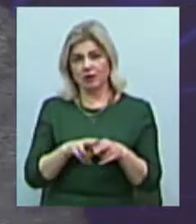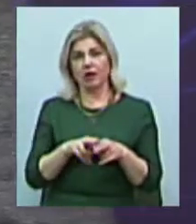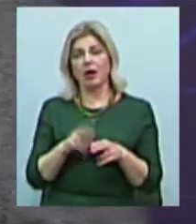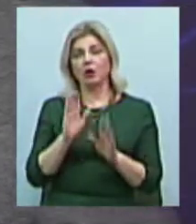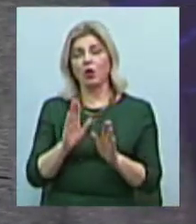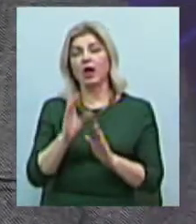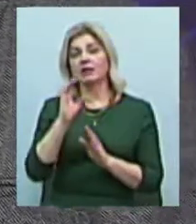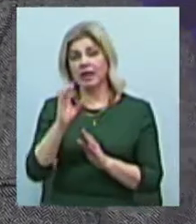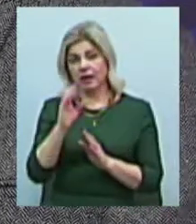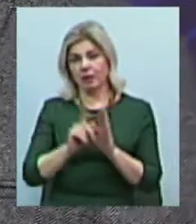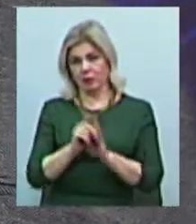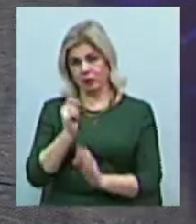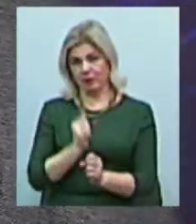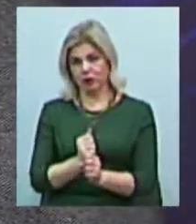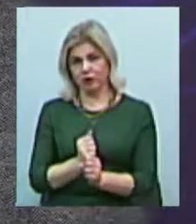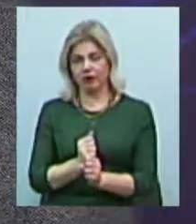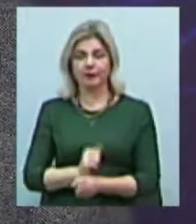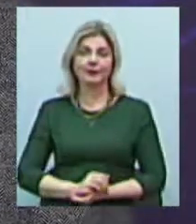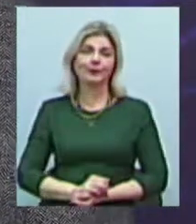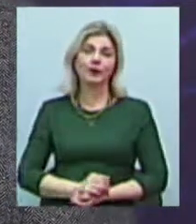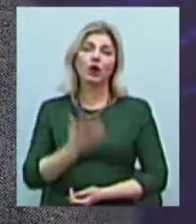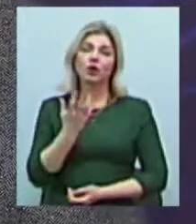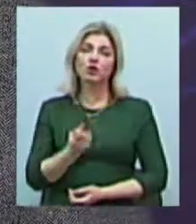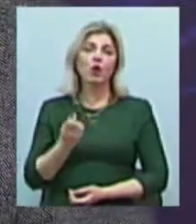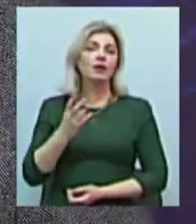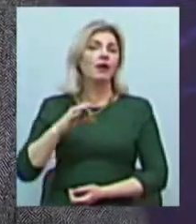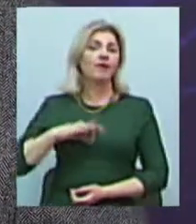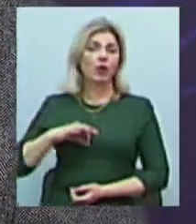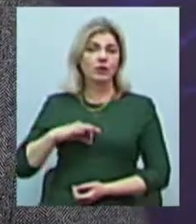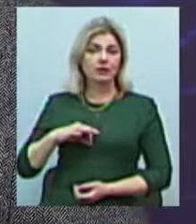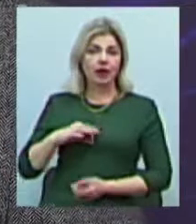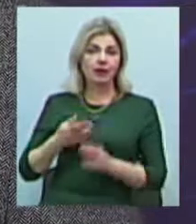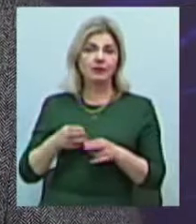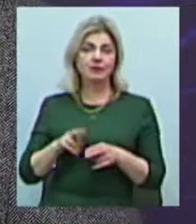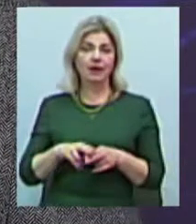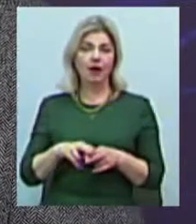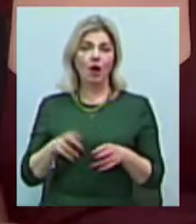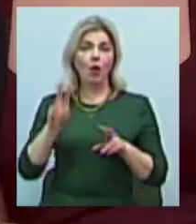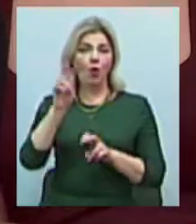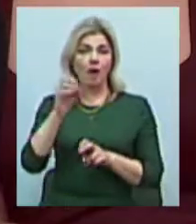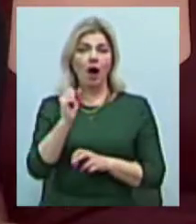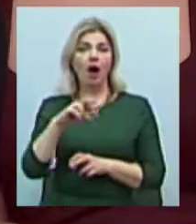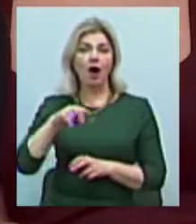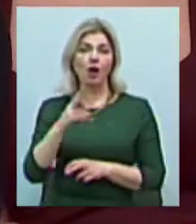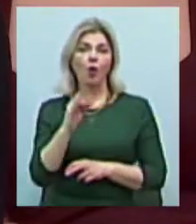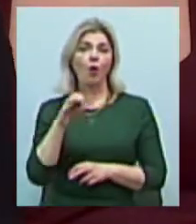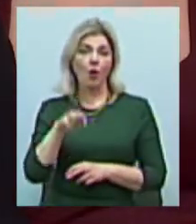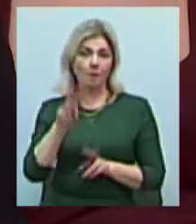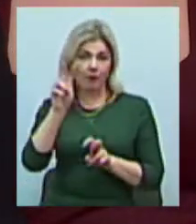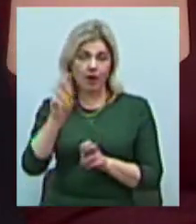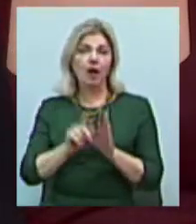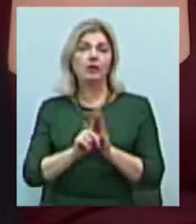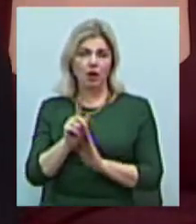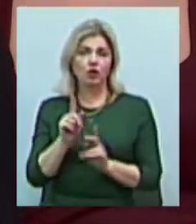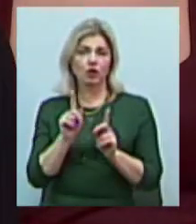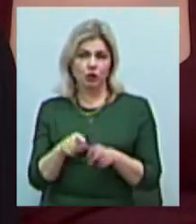вересні почали працювати. Ще у нас невикористання – це компанія «Альком». Вона розпочала теж